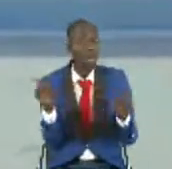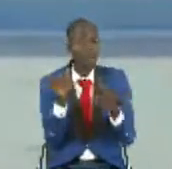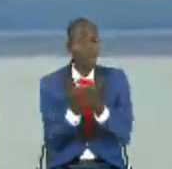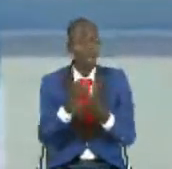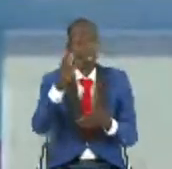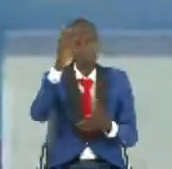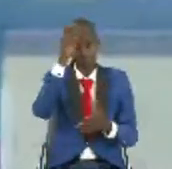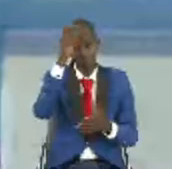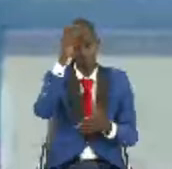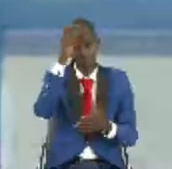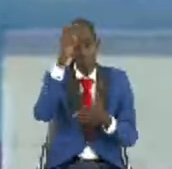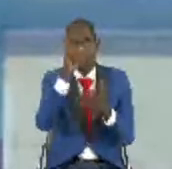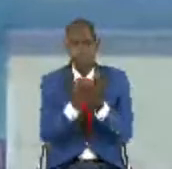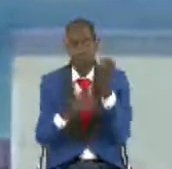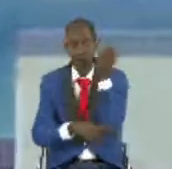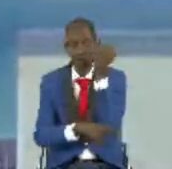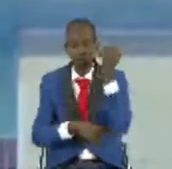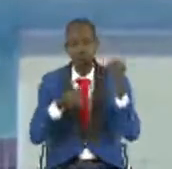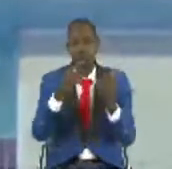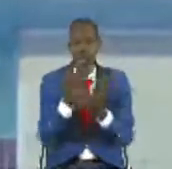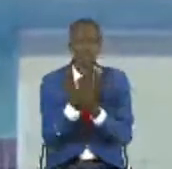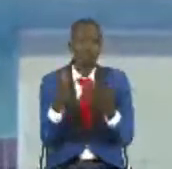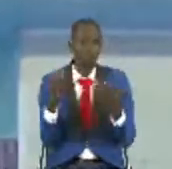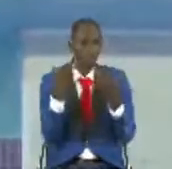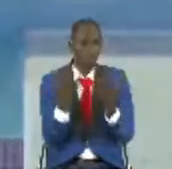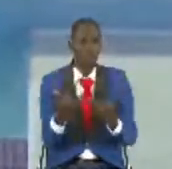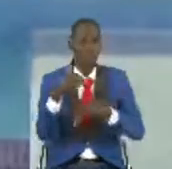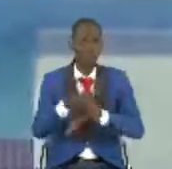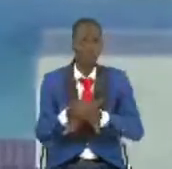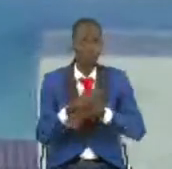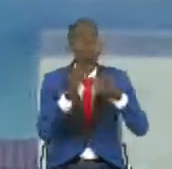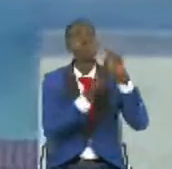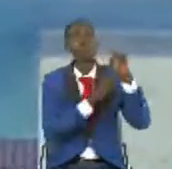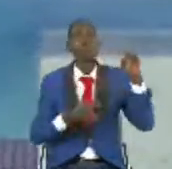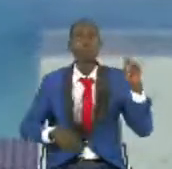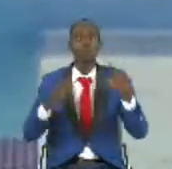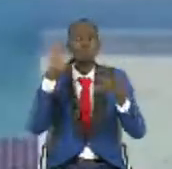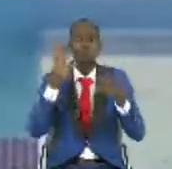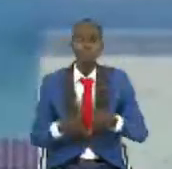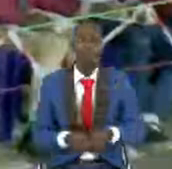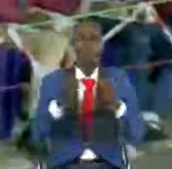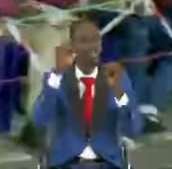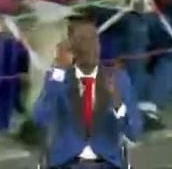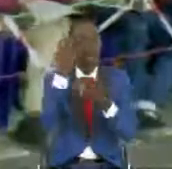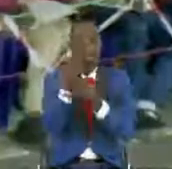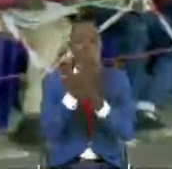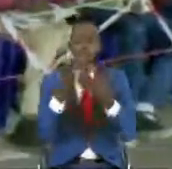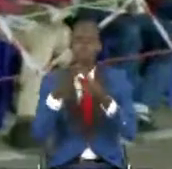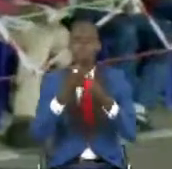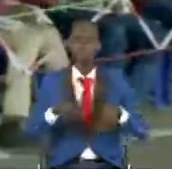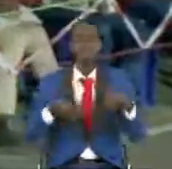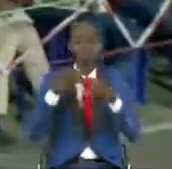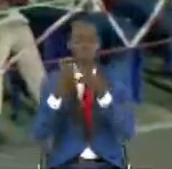Satan qui t'a volé ce soir, Dieu va briser sa main de ta